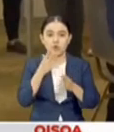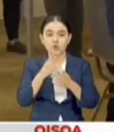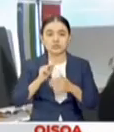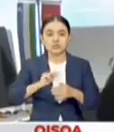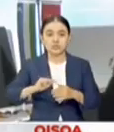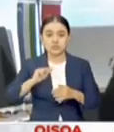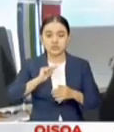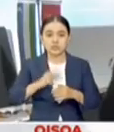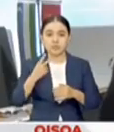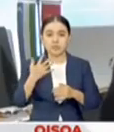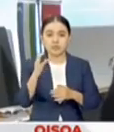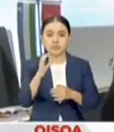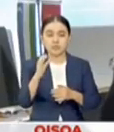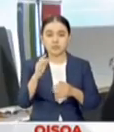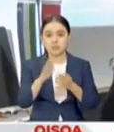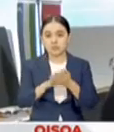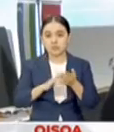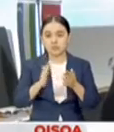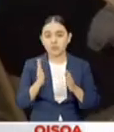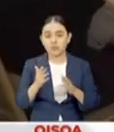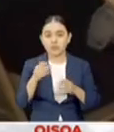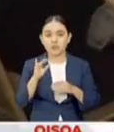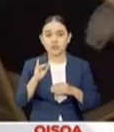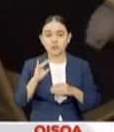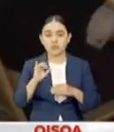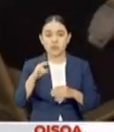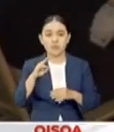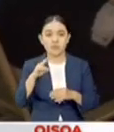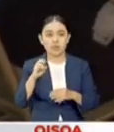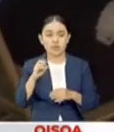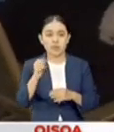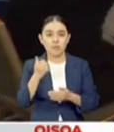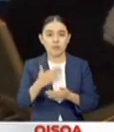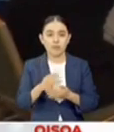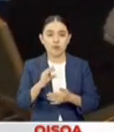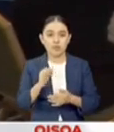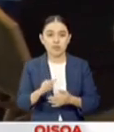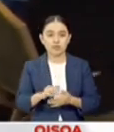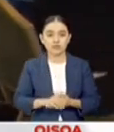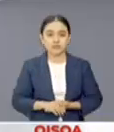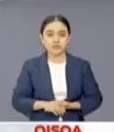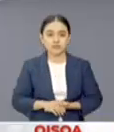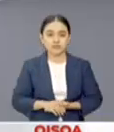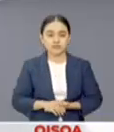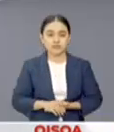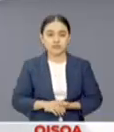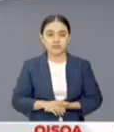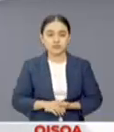ishini 28-sentyabr kuni ham davom ettiradi. Nargiza Yusupova, Bobur Dadaboyev, Poytaxt.